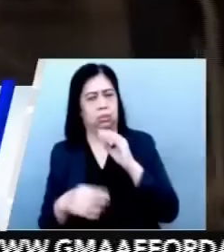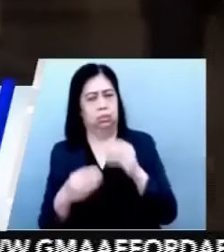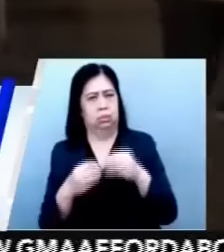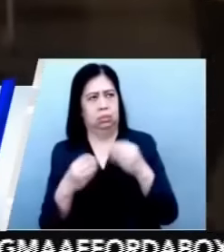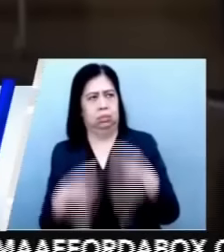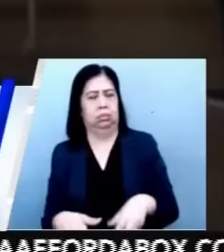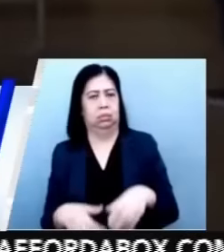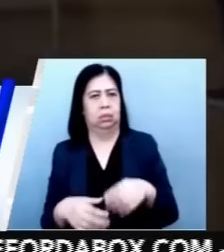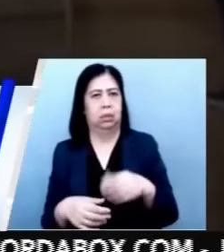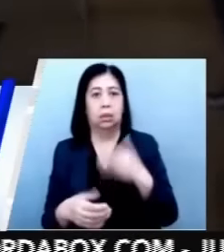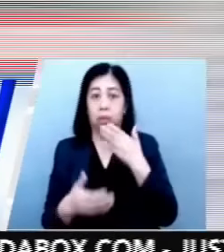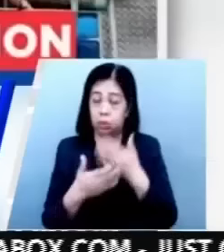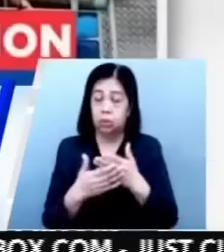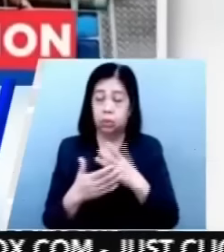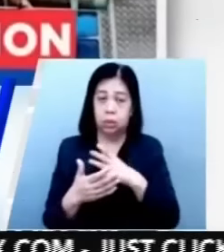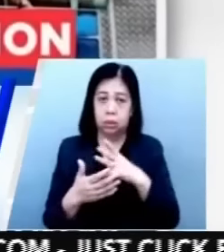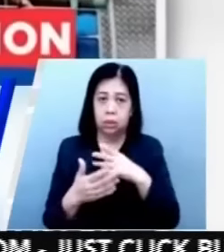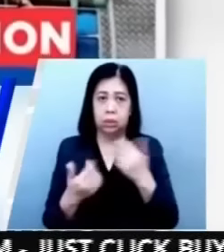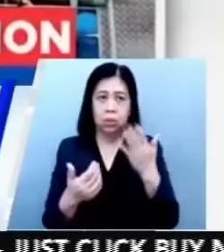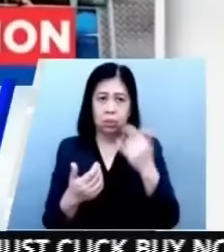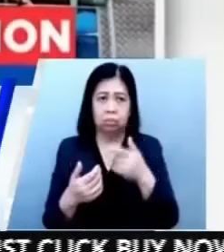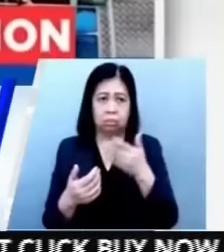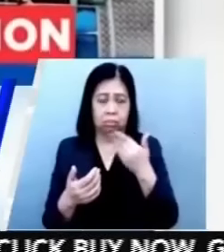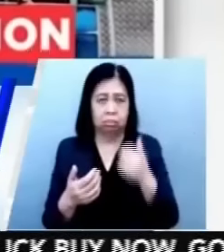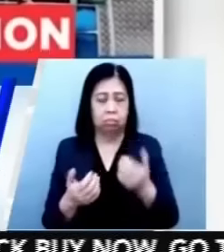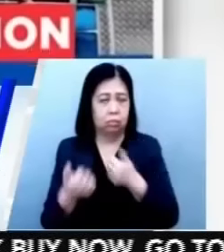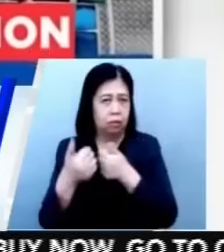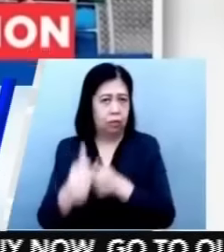patutunguhan, tumuloy tayo. Para sa Piston